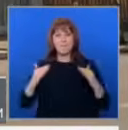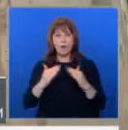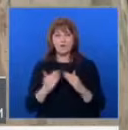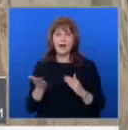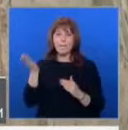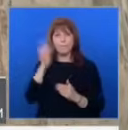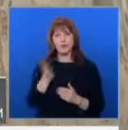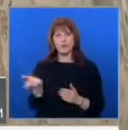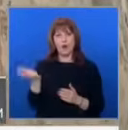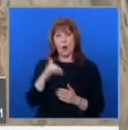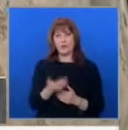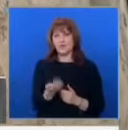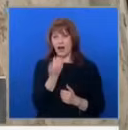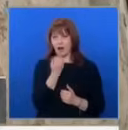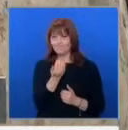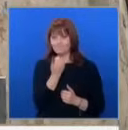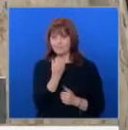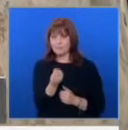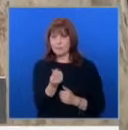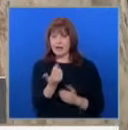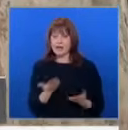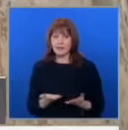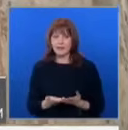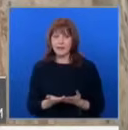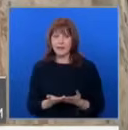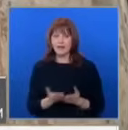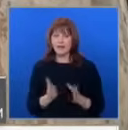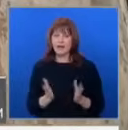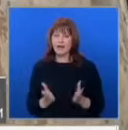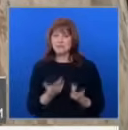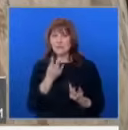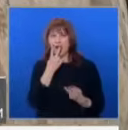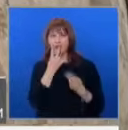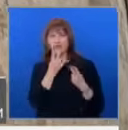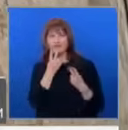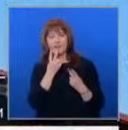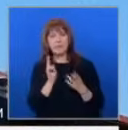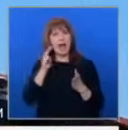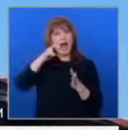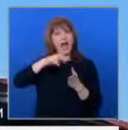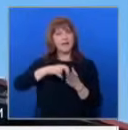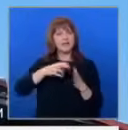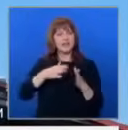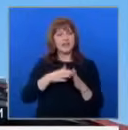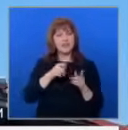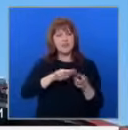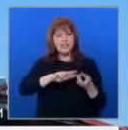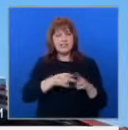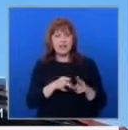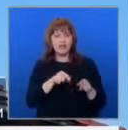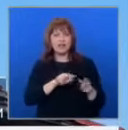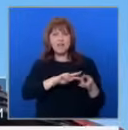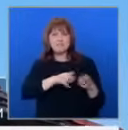пари. Почват сега, ще видим това, качиха се горе на къщата. Това ще сменим, но